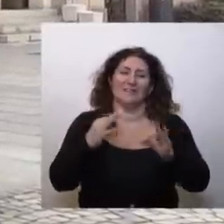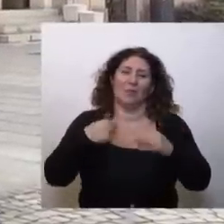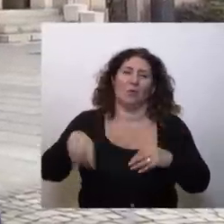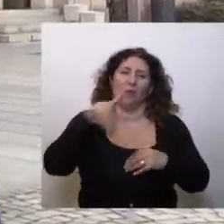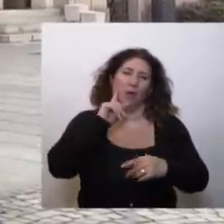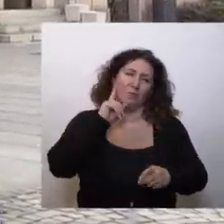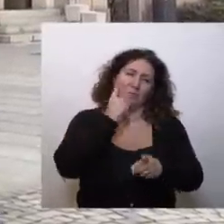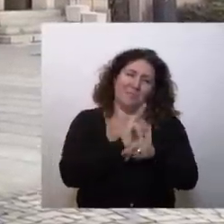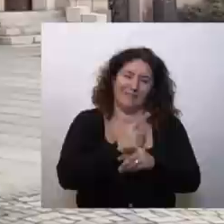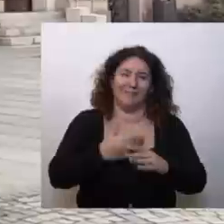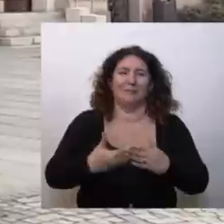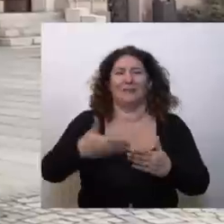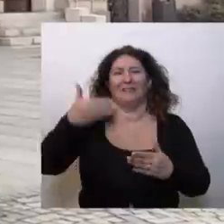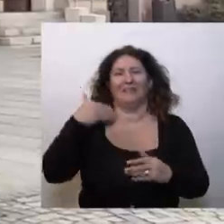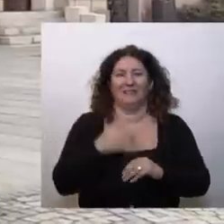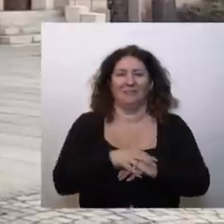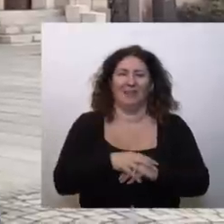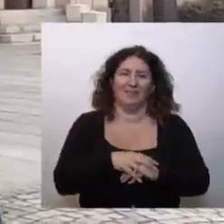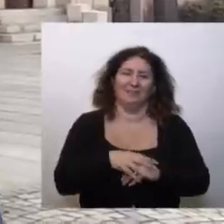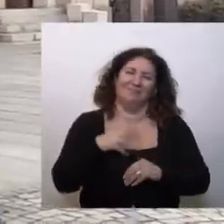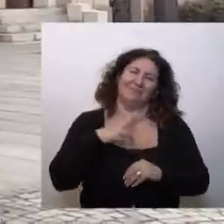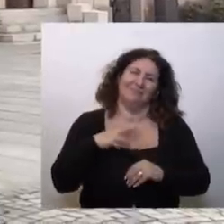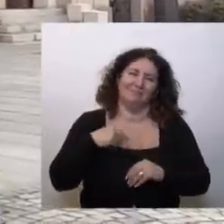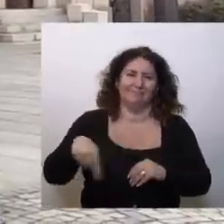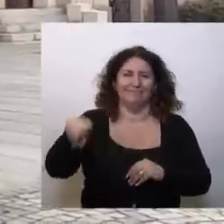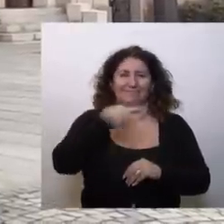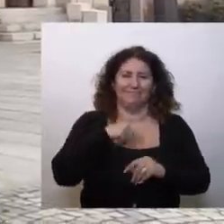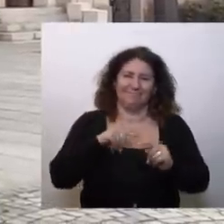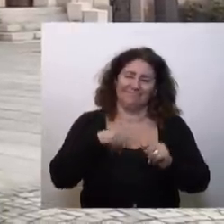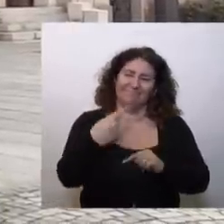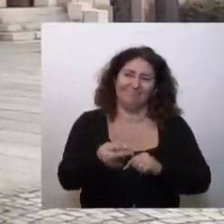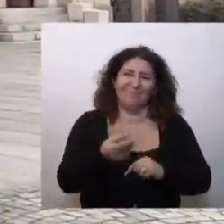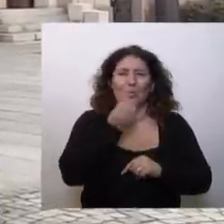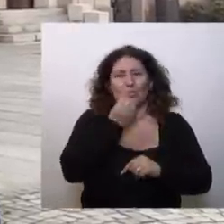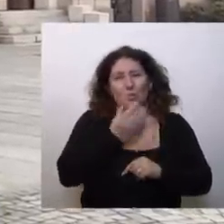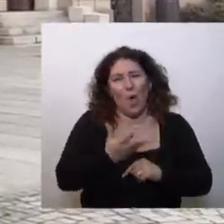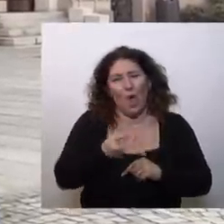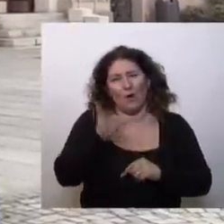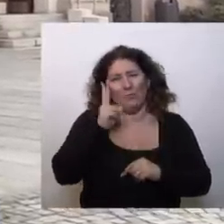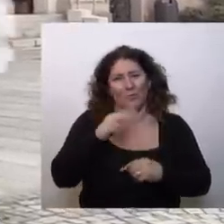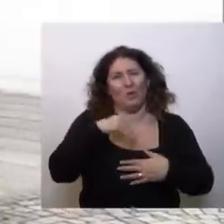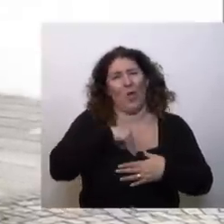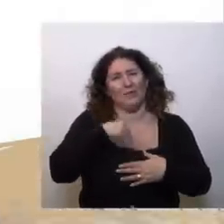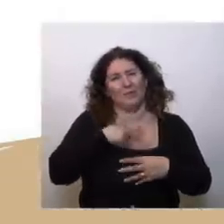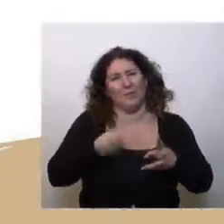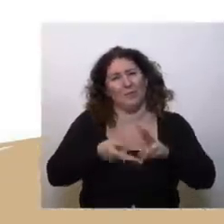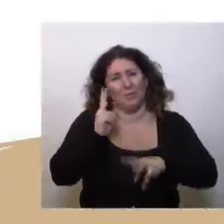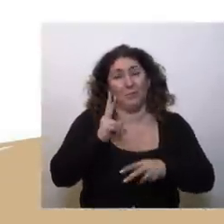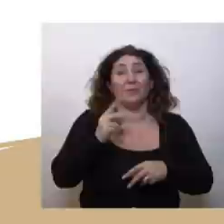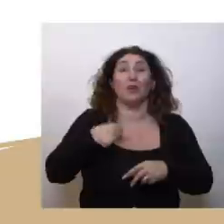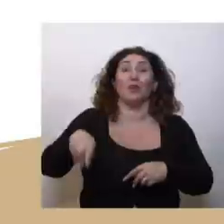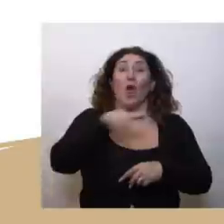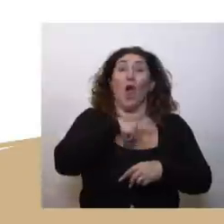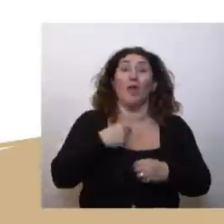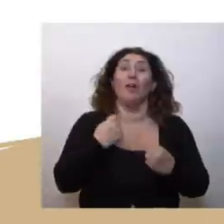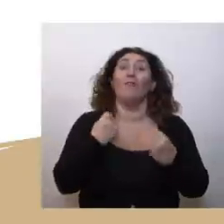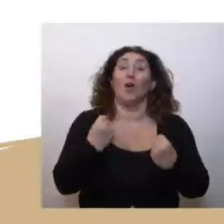che eravamo, ma speriamo anche un po' più buoni e anche un po' più consapevoli che siamo forti solo se siamo uniti.